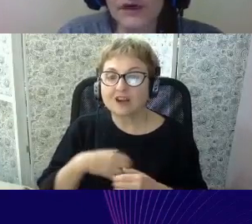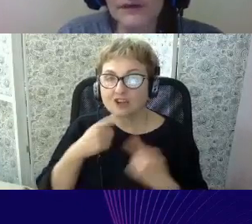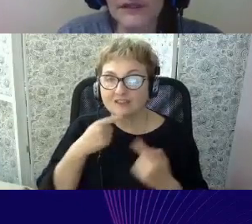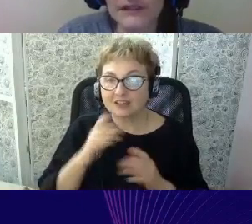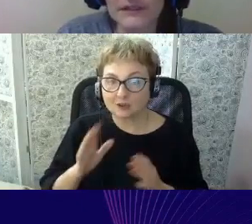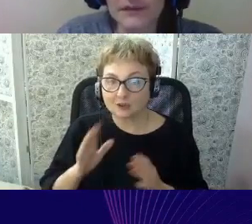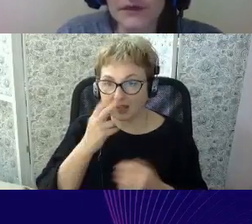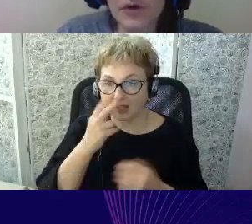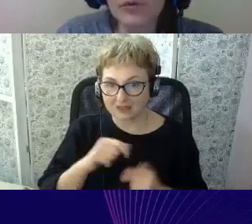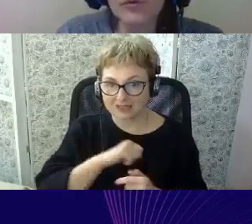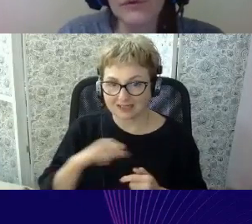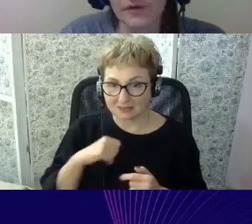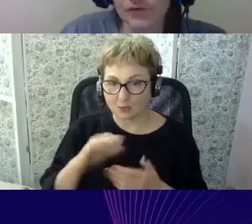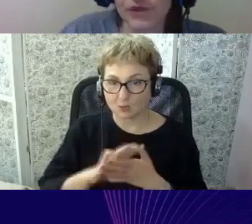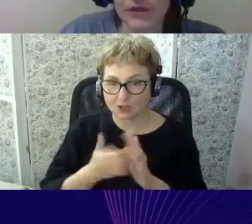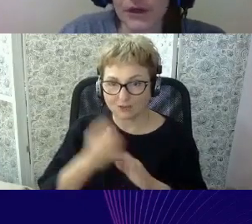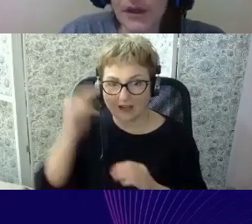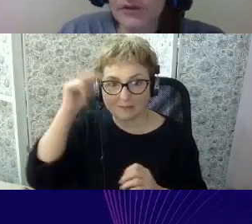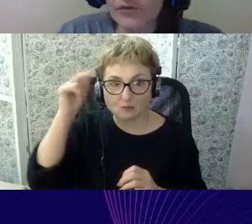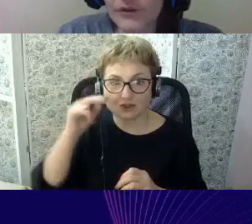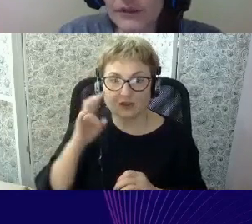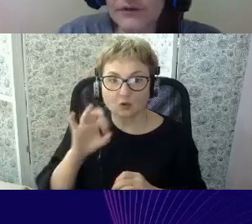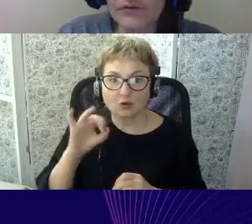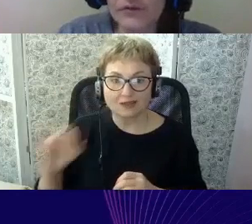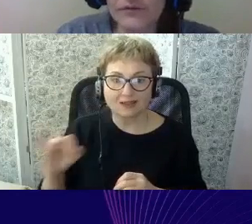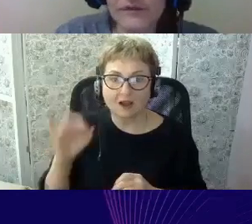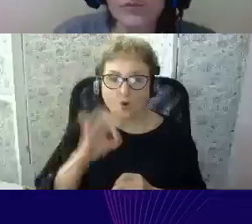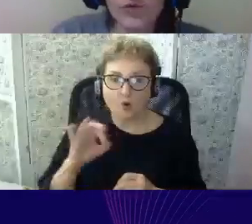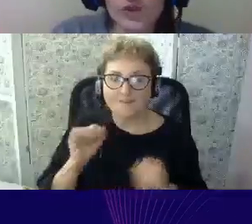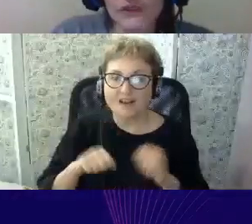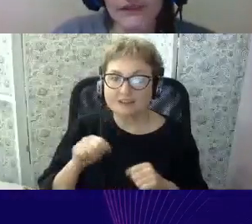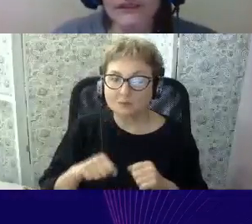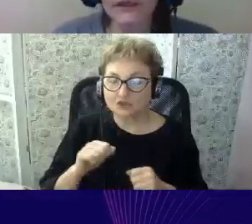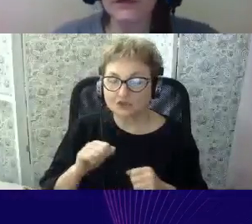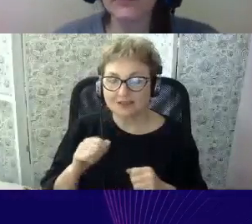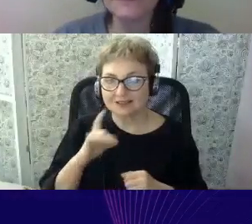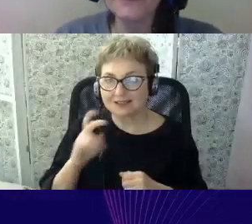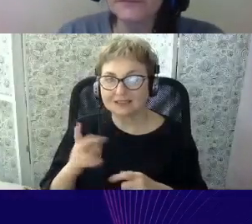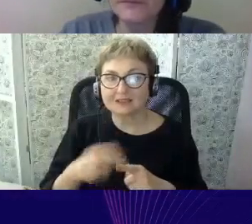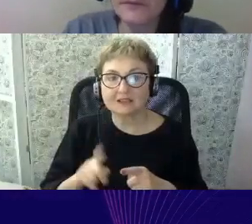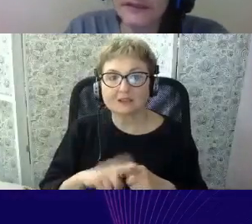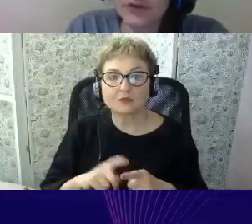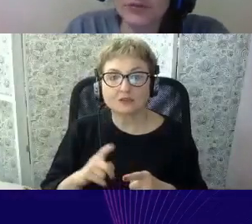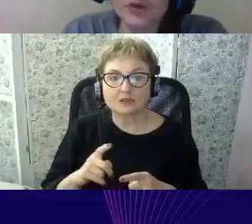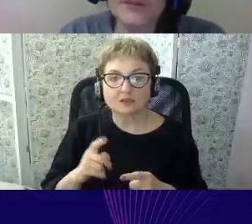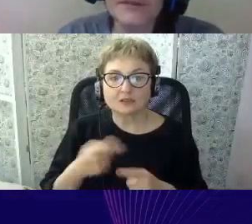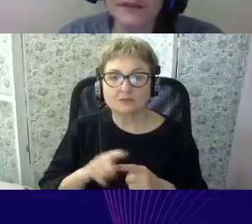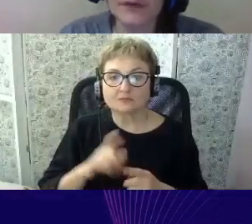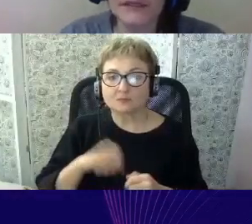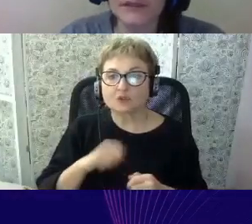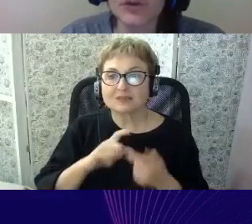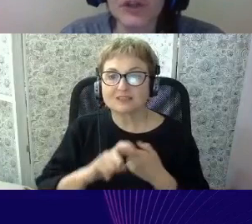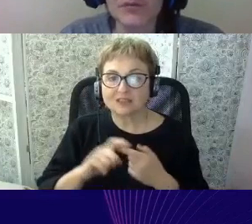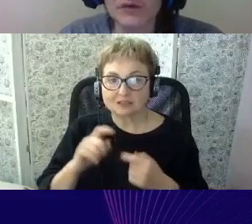только об адаптации самих условий обучения, но и о возможных рисках, с которым может быть